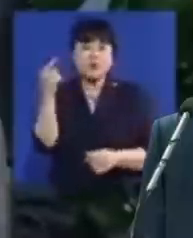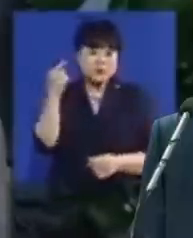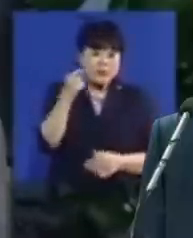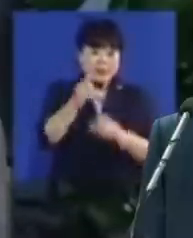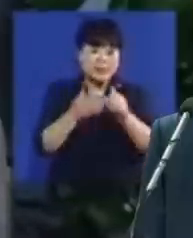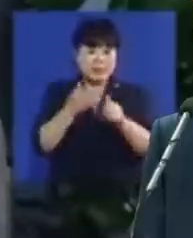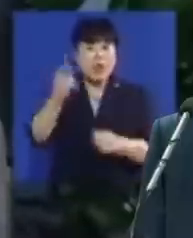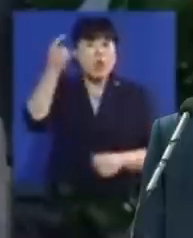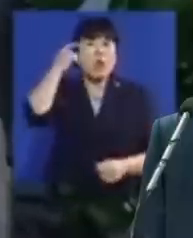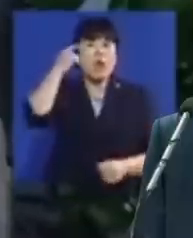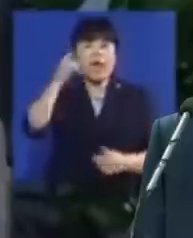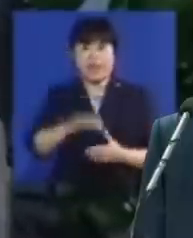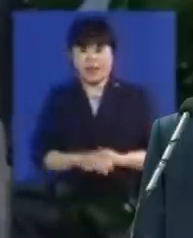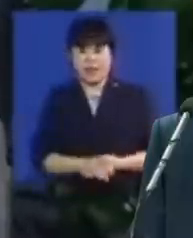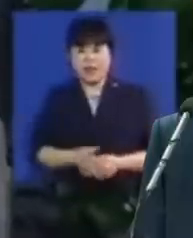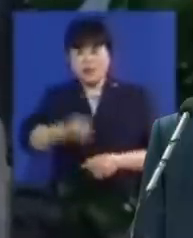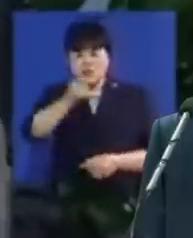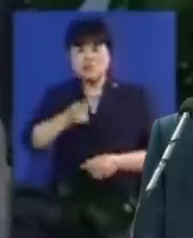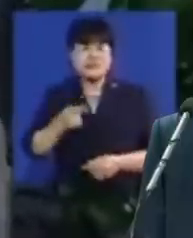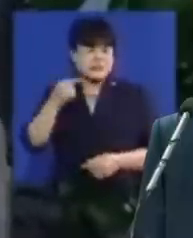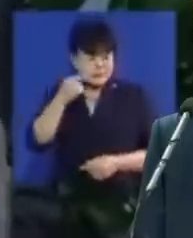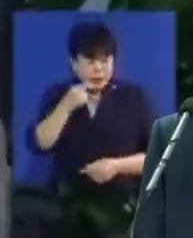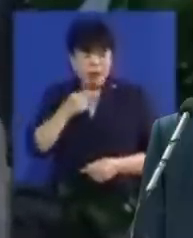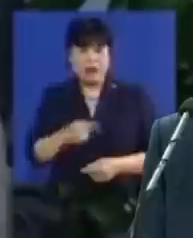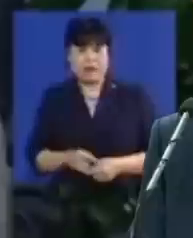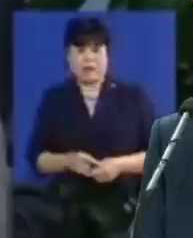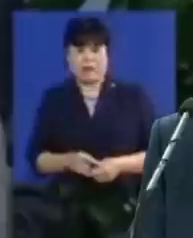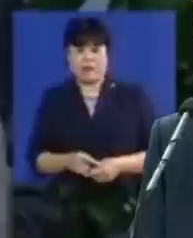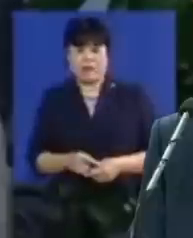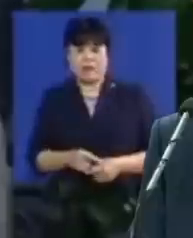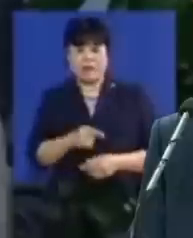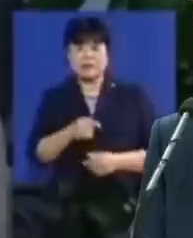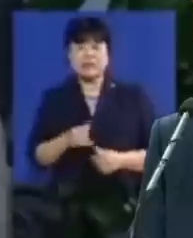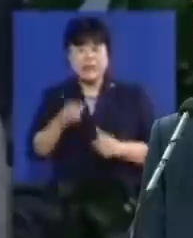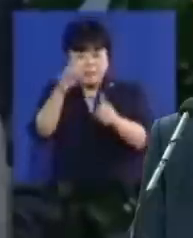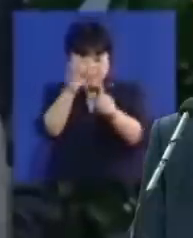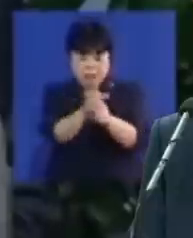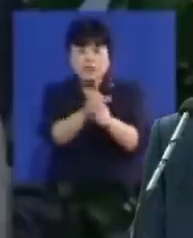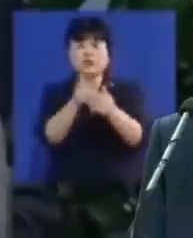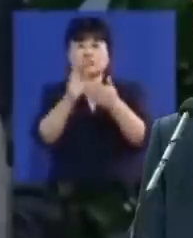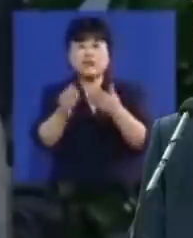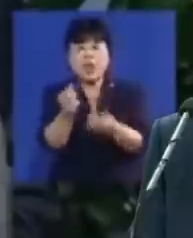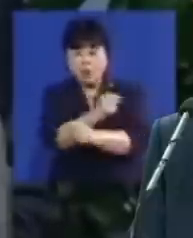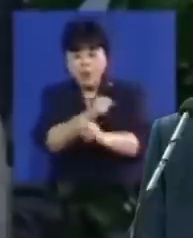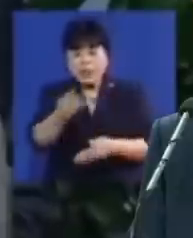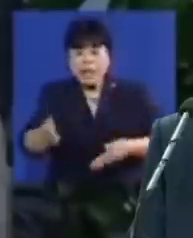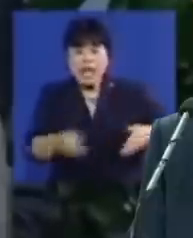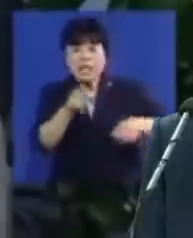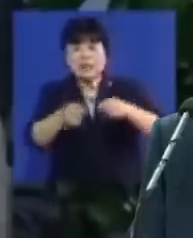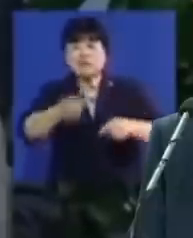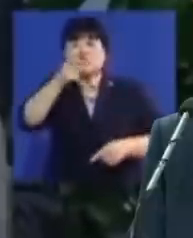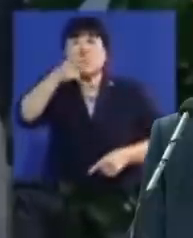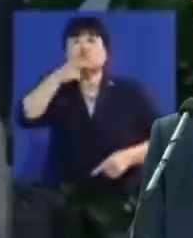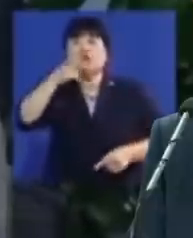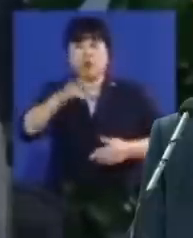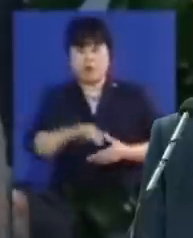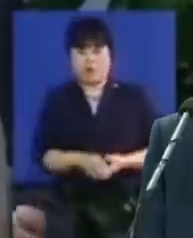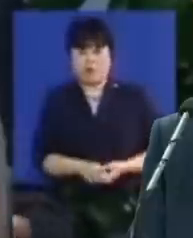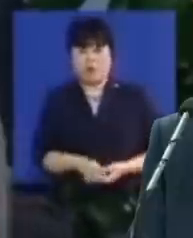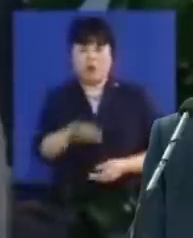하나님 어떻게 하랍니까? 이 백성을 제게 맡겨주셨는데 광야로 데리고 나와나